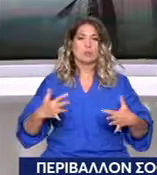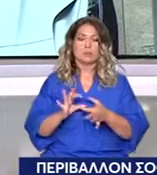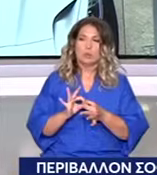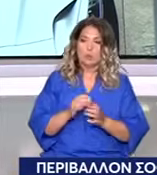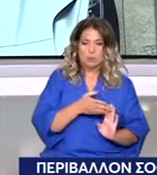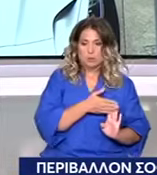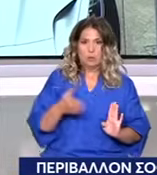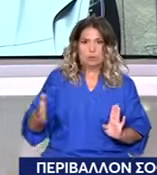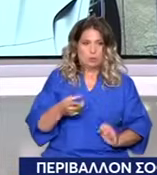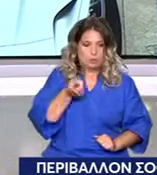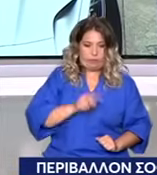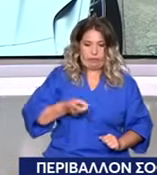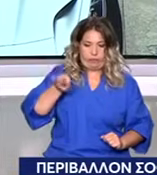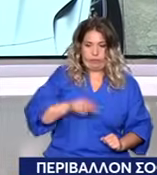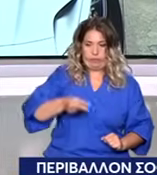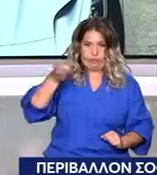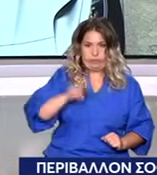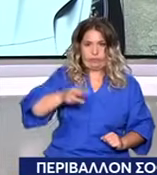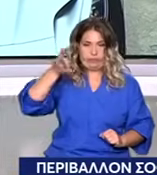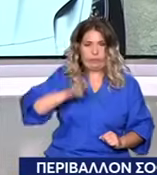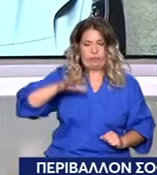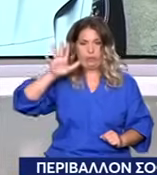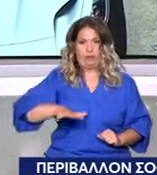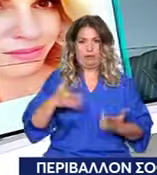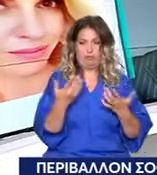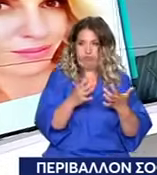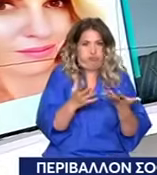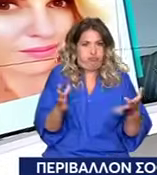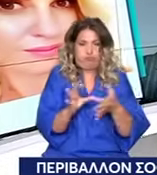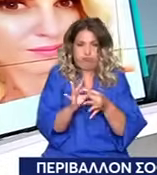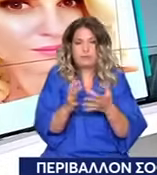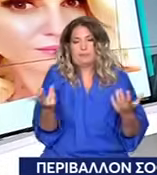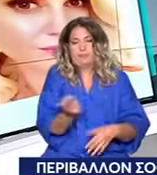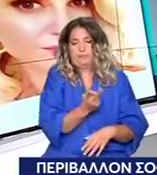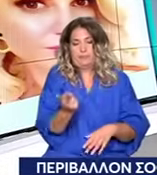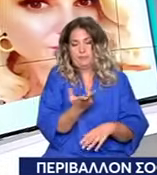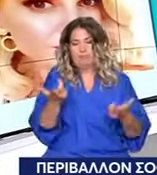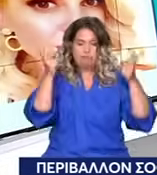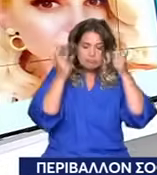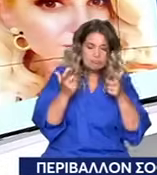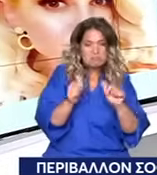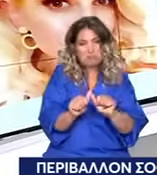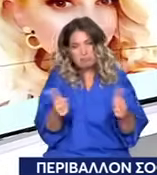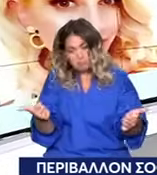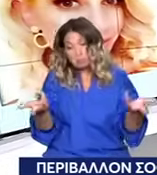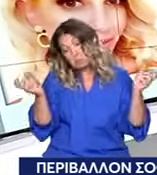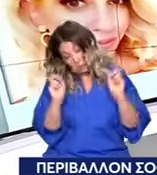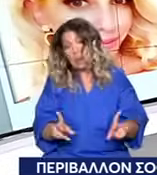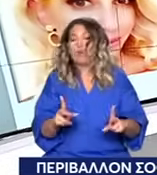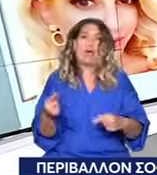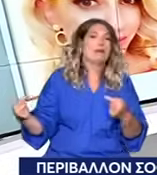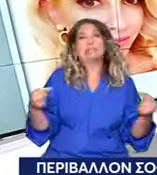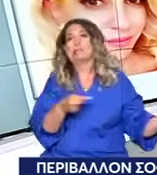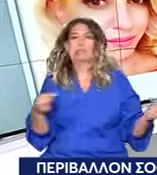τηλεδίκη μεταξύ των δύο σύζυγων ή πρώην συντρόφων ή οτιδήποτε είναι, αφορά καθαρά τα